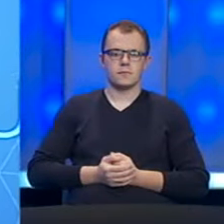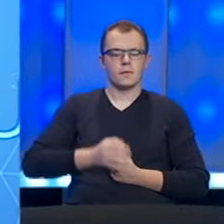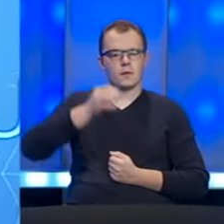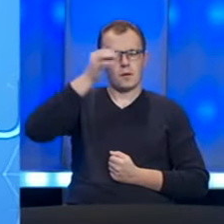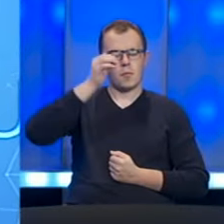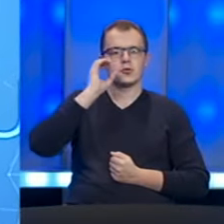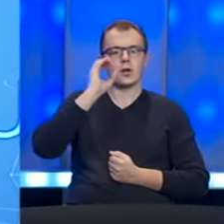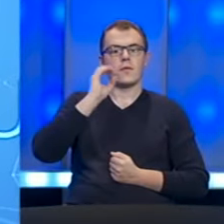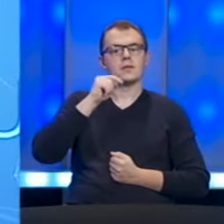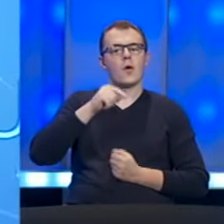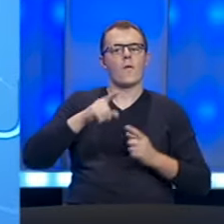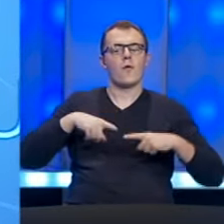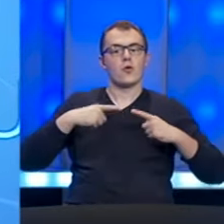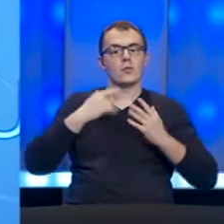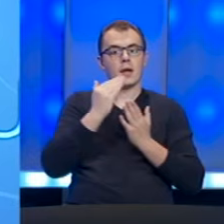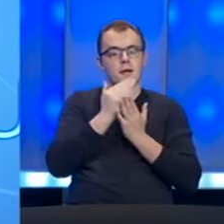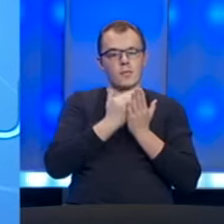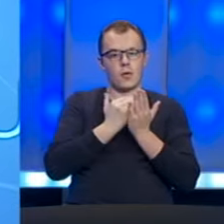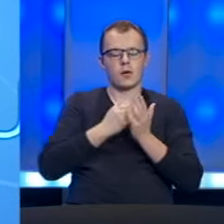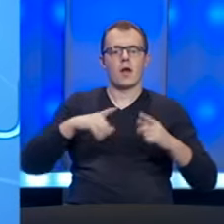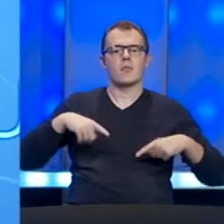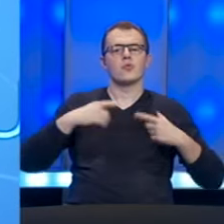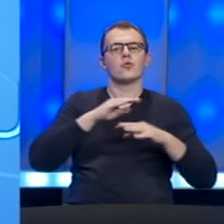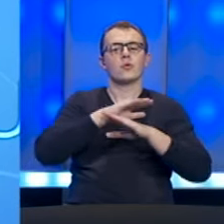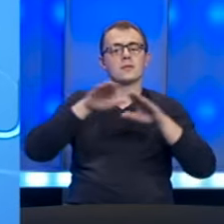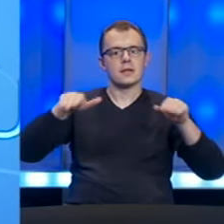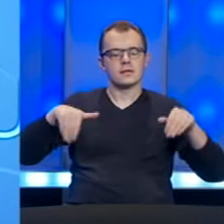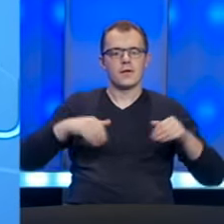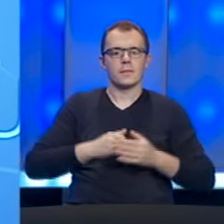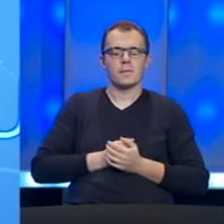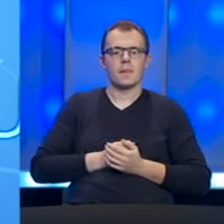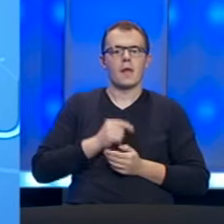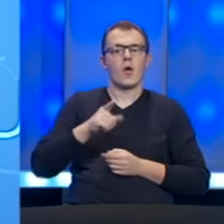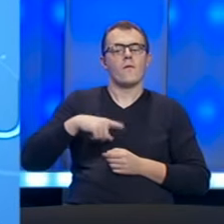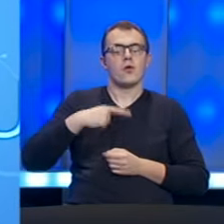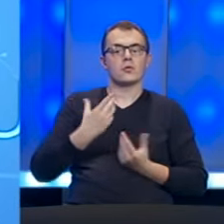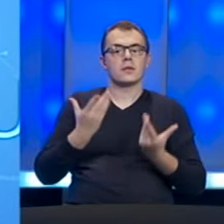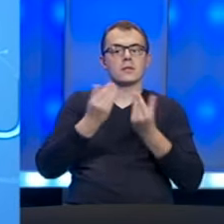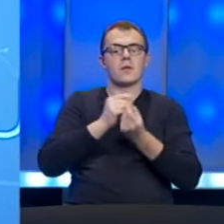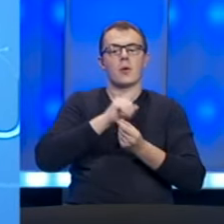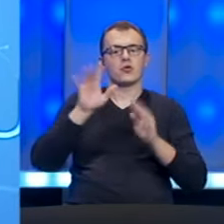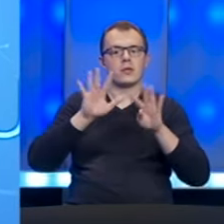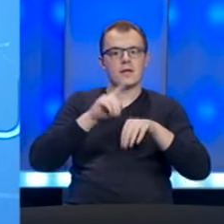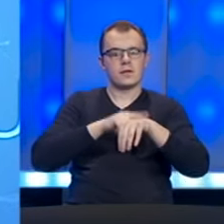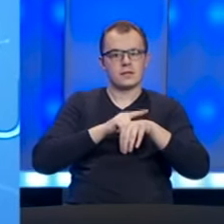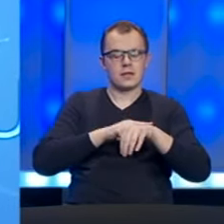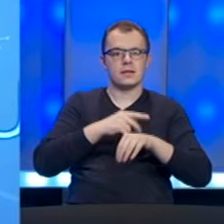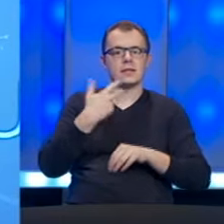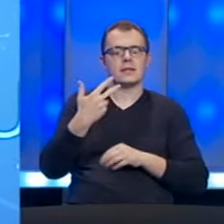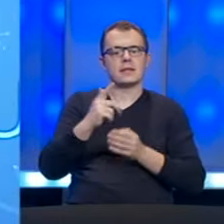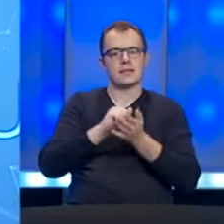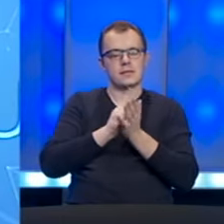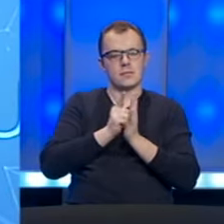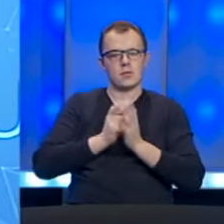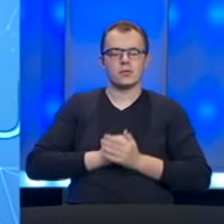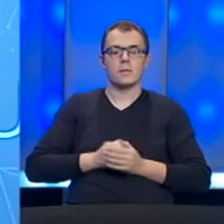Poštovani gledaoci, ovo je jutarnji program, jutro za sve i ovog jutra smo sa vama do 9 sati i 30